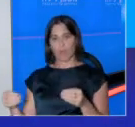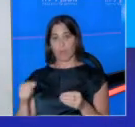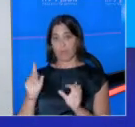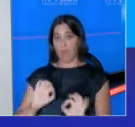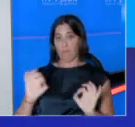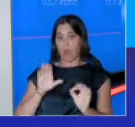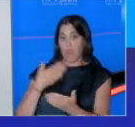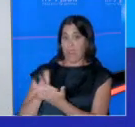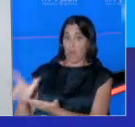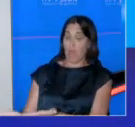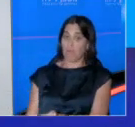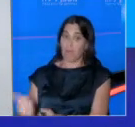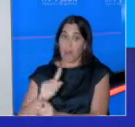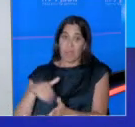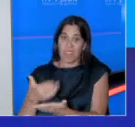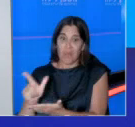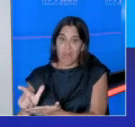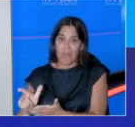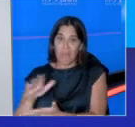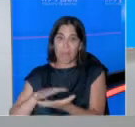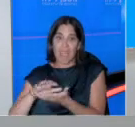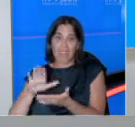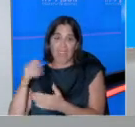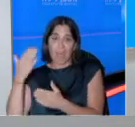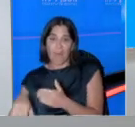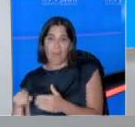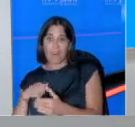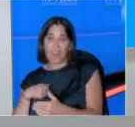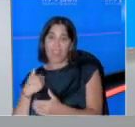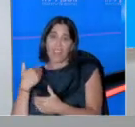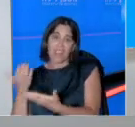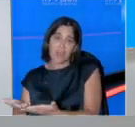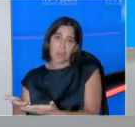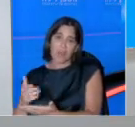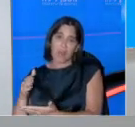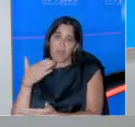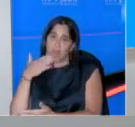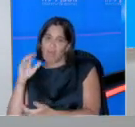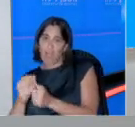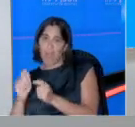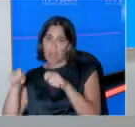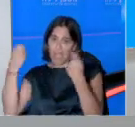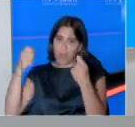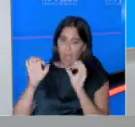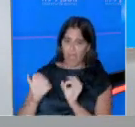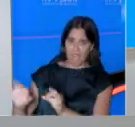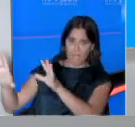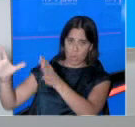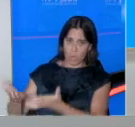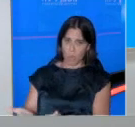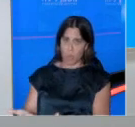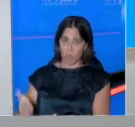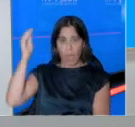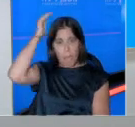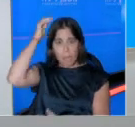יעני. לא הציעו להם את זה. במערכת האחרונה, לא הציעו להם את זה. הציעו להם תיק ירושלים ותיק החינוך, העיפו אותם החוצה. נפתלי